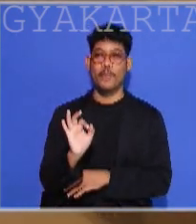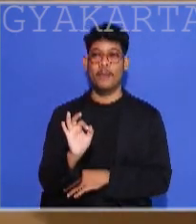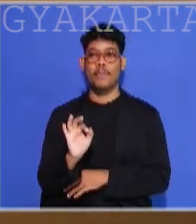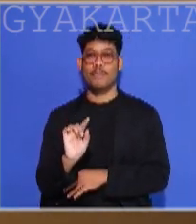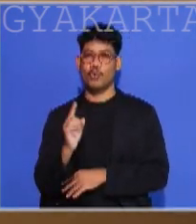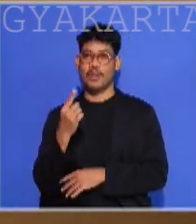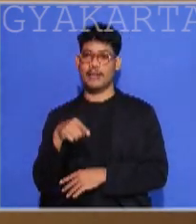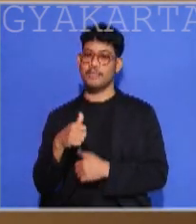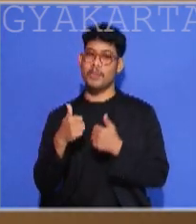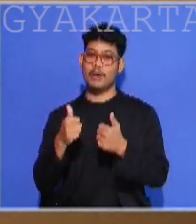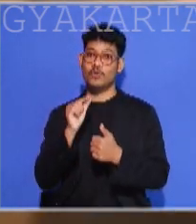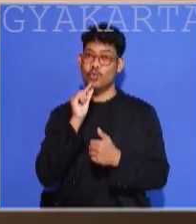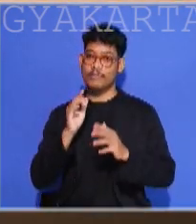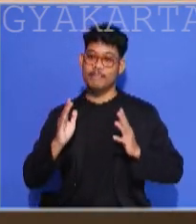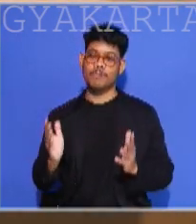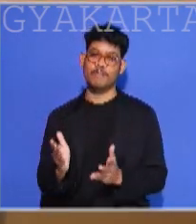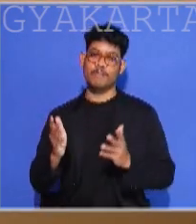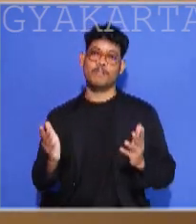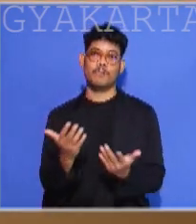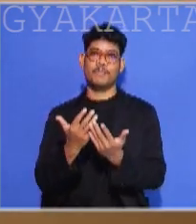untukendoryarakat Dar berbagai kalangan